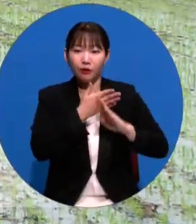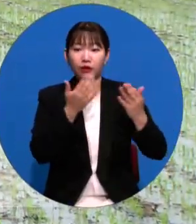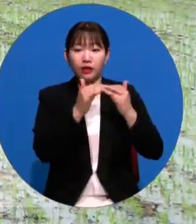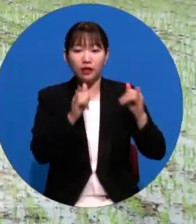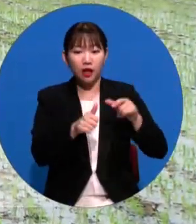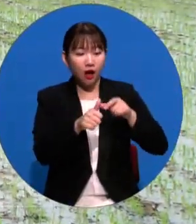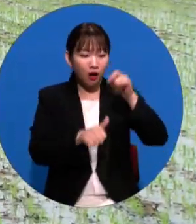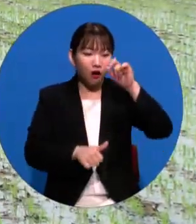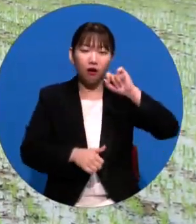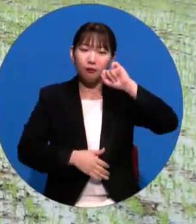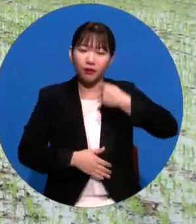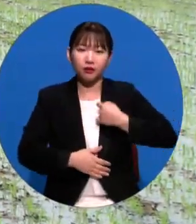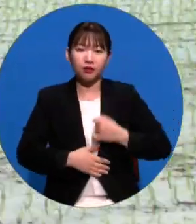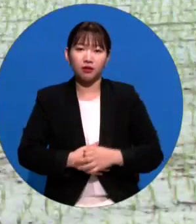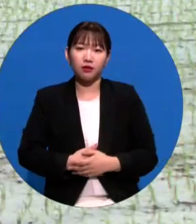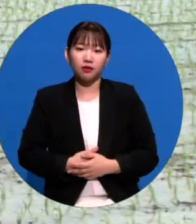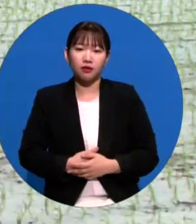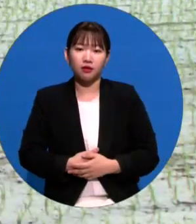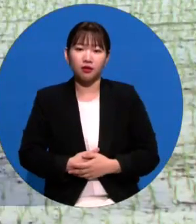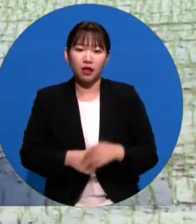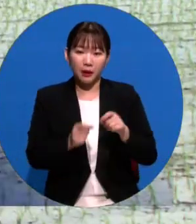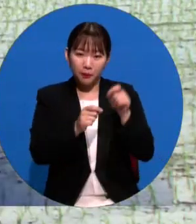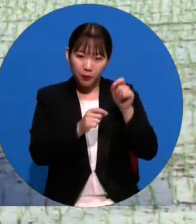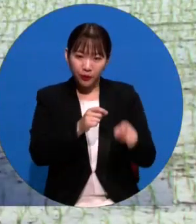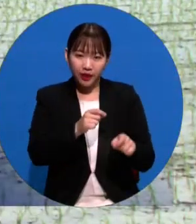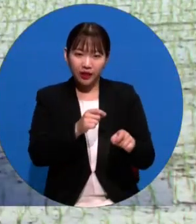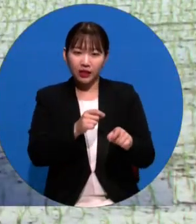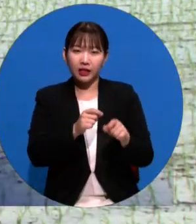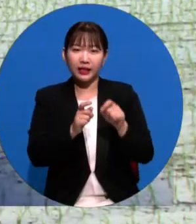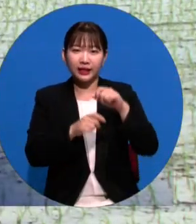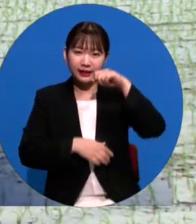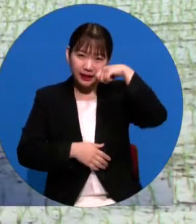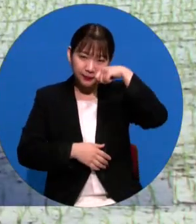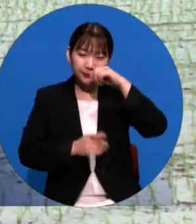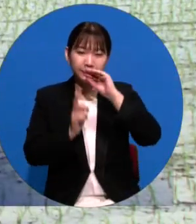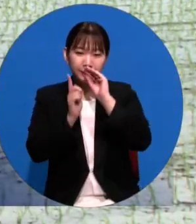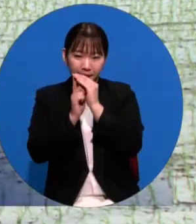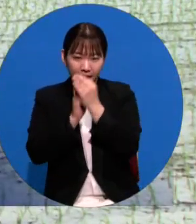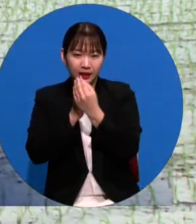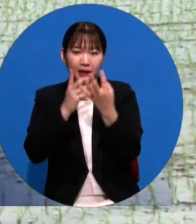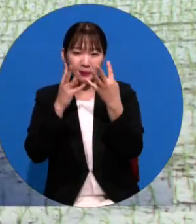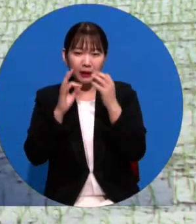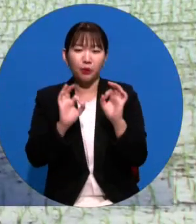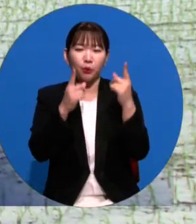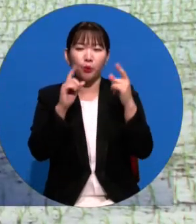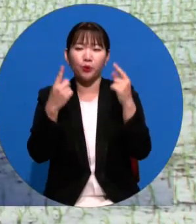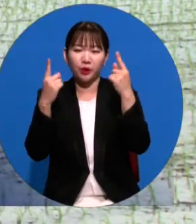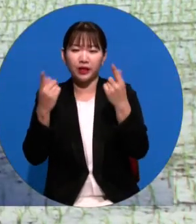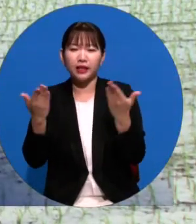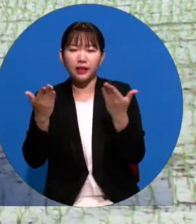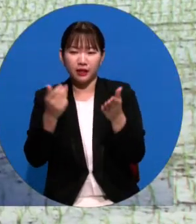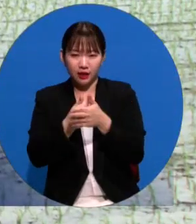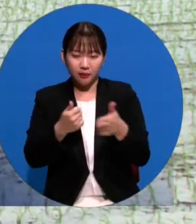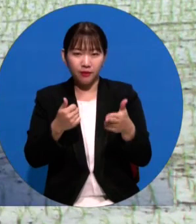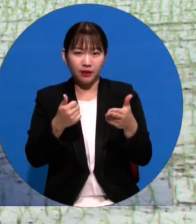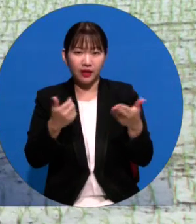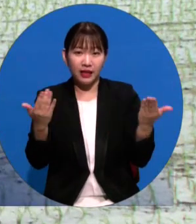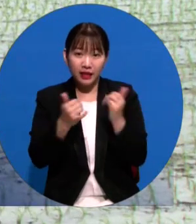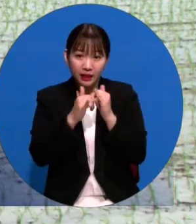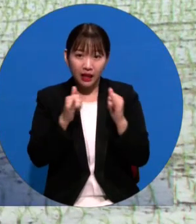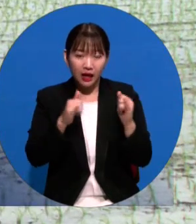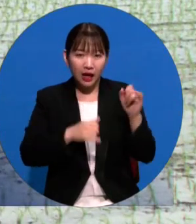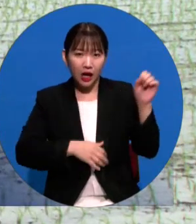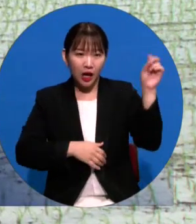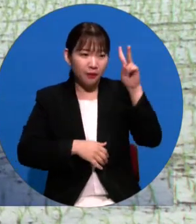인력도 구하기 쉽지 않습니다. 모내기하고 이런 양파, 마늘 이런 게 많이 겹쳐서 지금 인부들이 한꺼번에